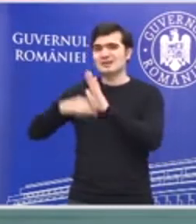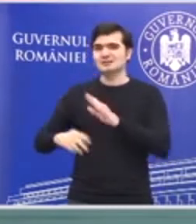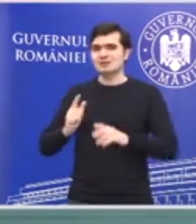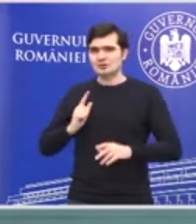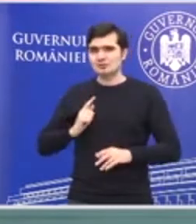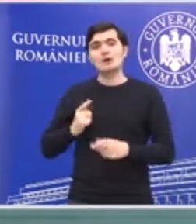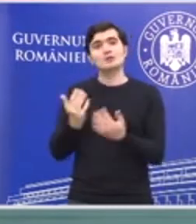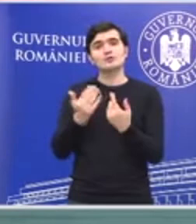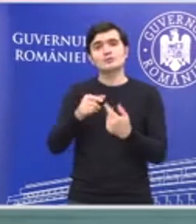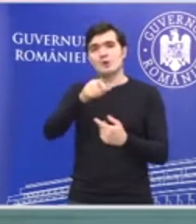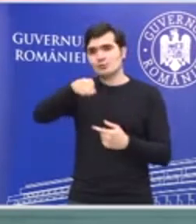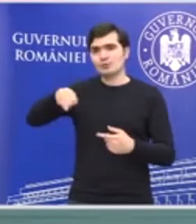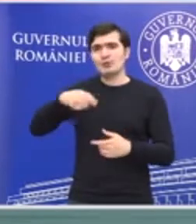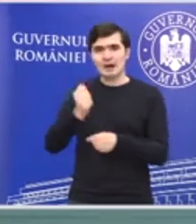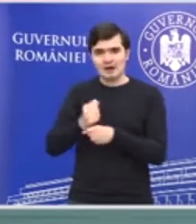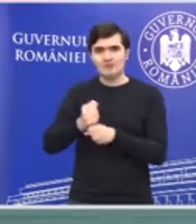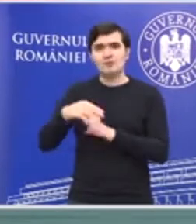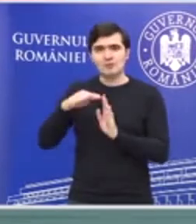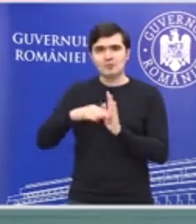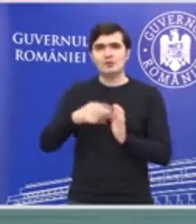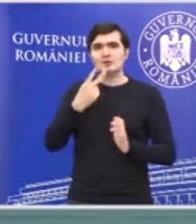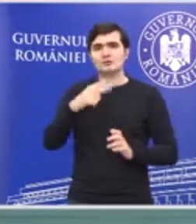celor care și-au făcut programare este de